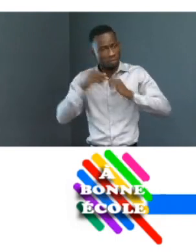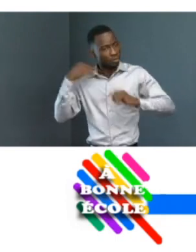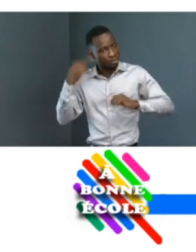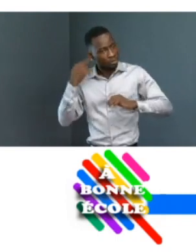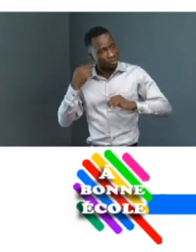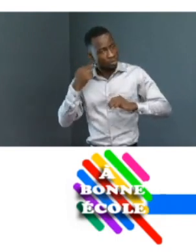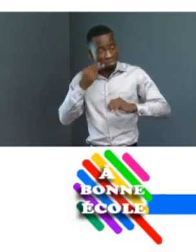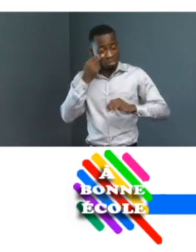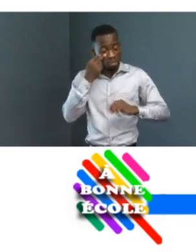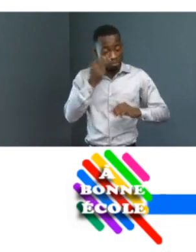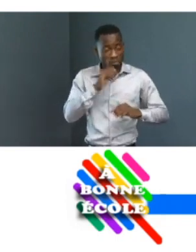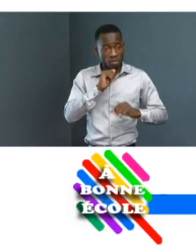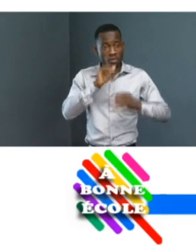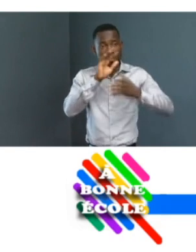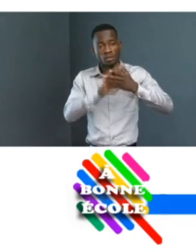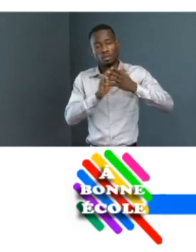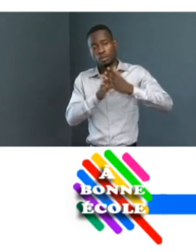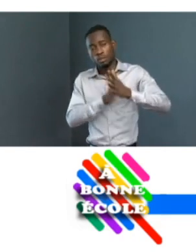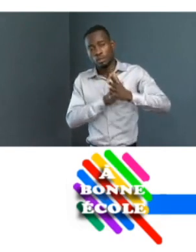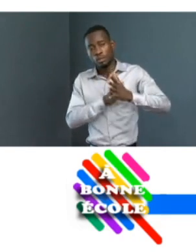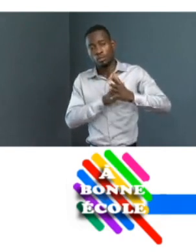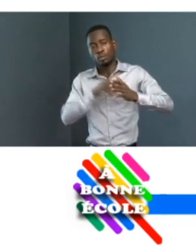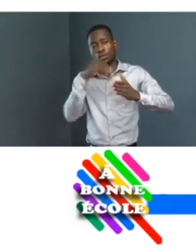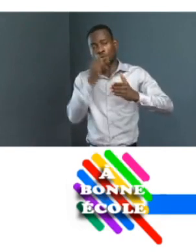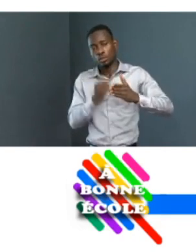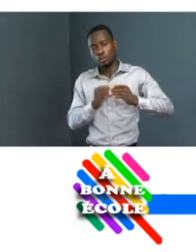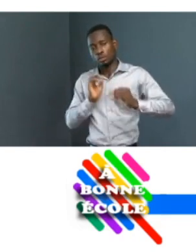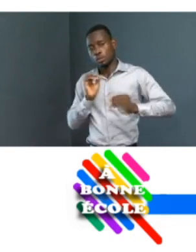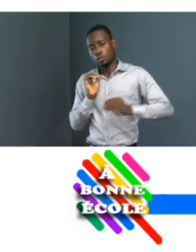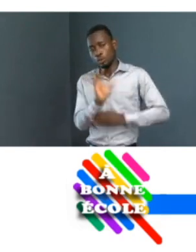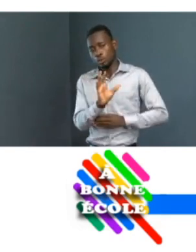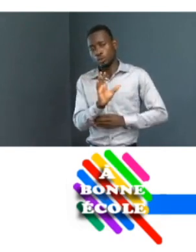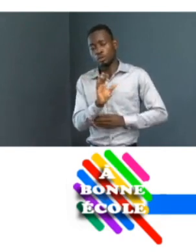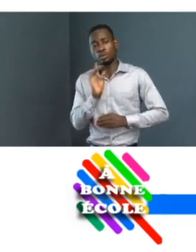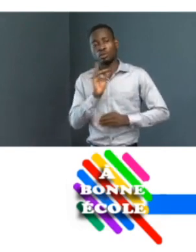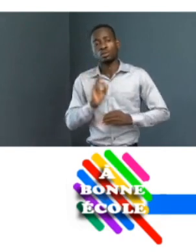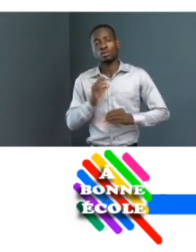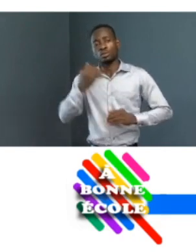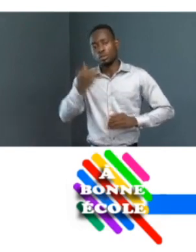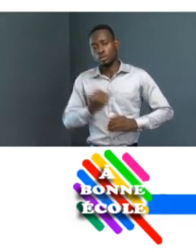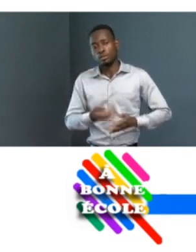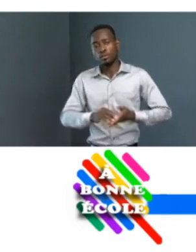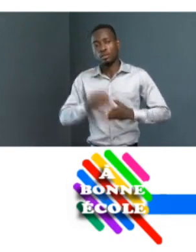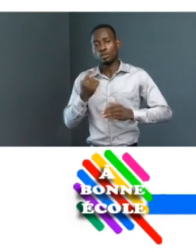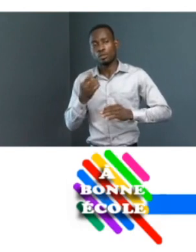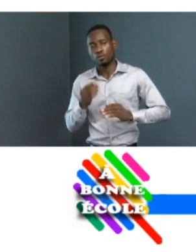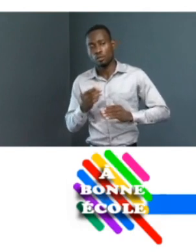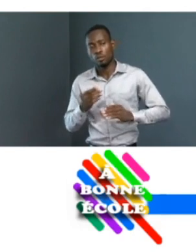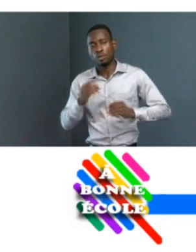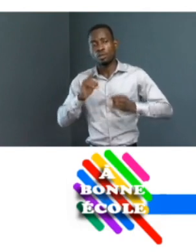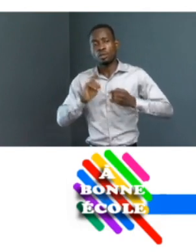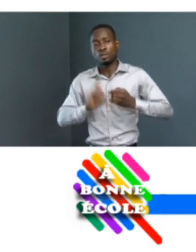voient pas les tableaux ou bien les schémas projetés. Donc, je les invite encore une fois